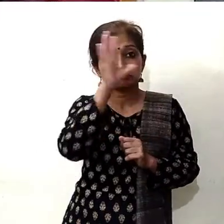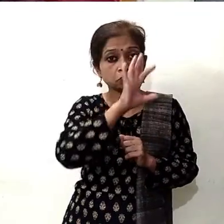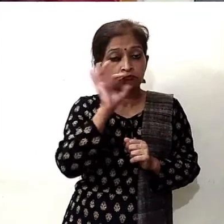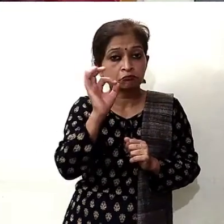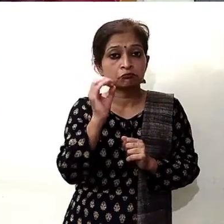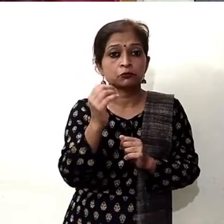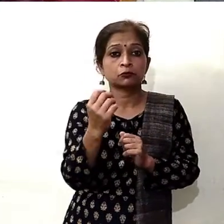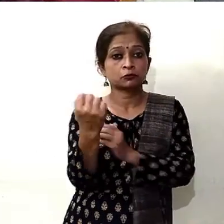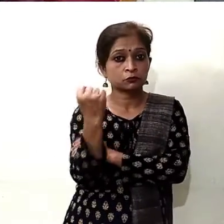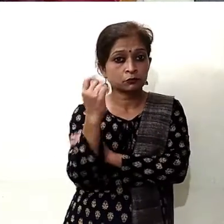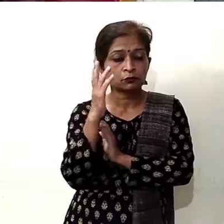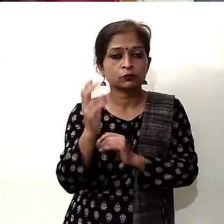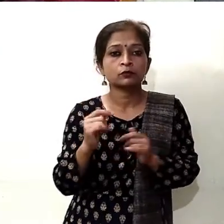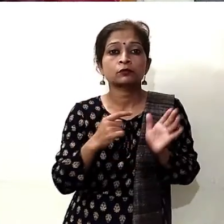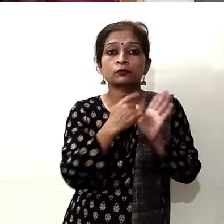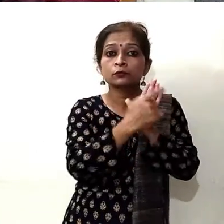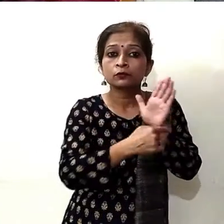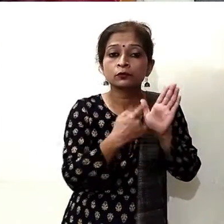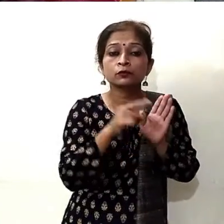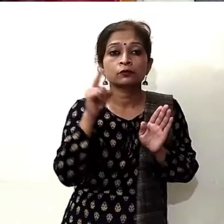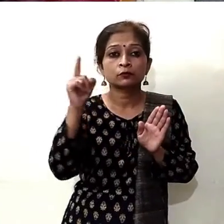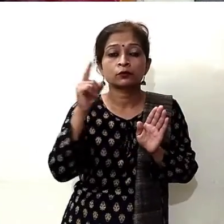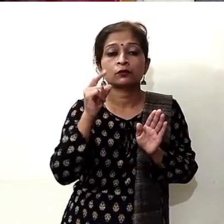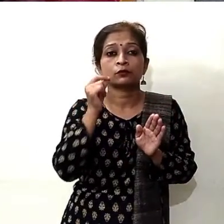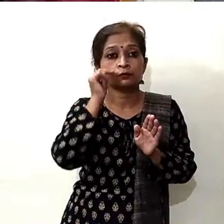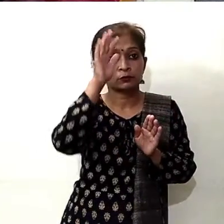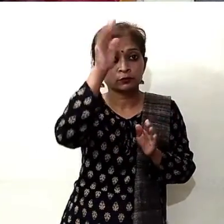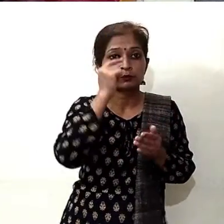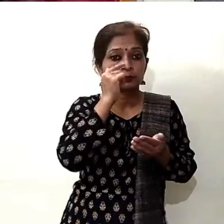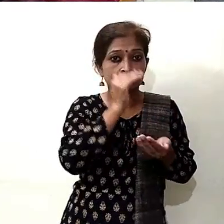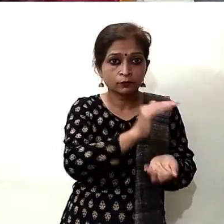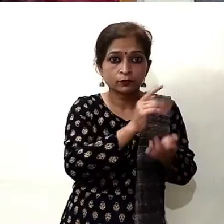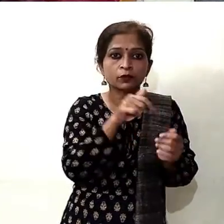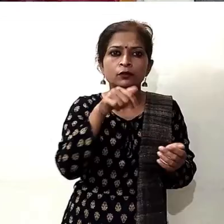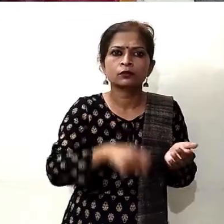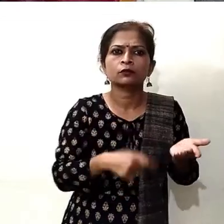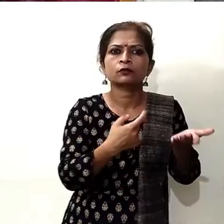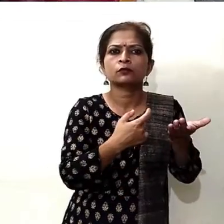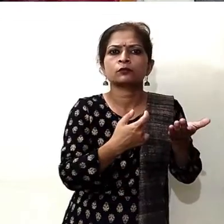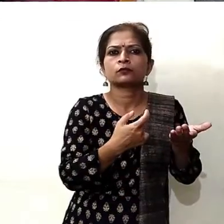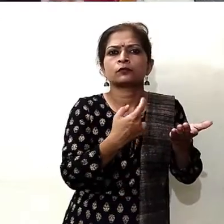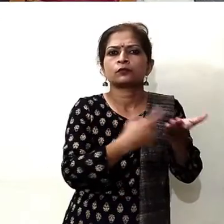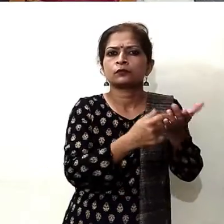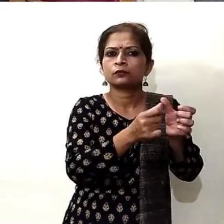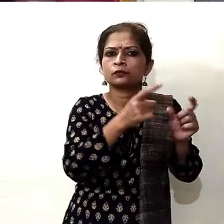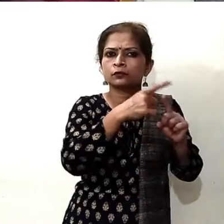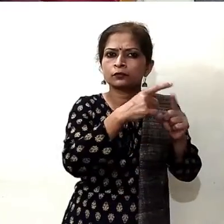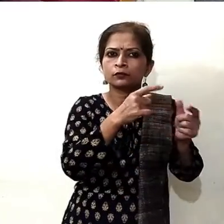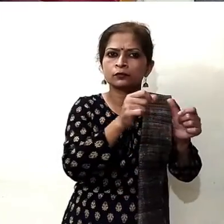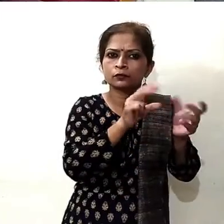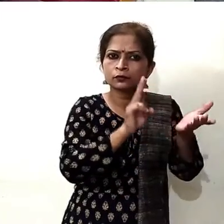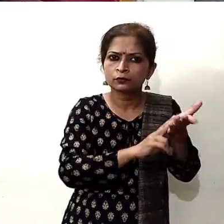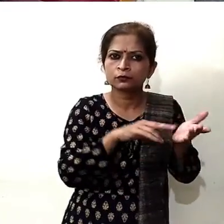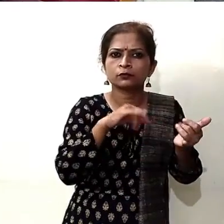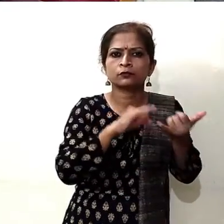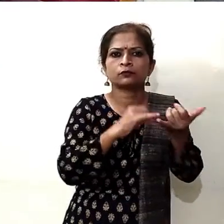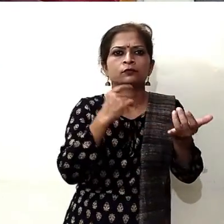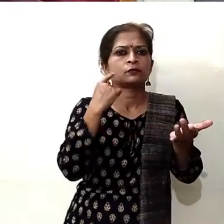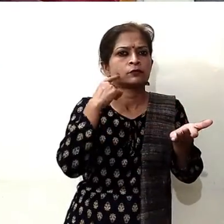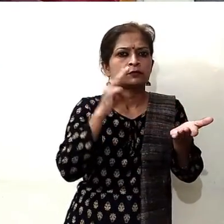राजा की राजकुमारी थी। यहाँ से राणा रतन सिंह कुछ मोतियों की खोज में श्रीलंका गए हुए थे,